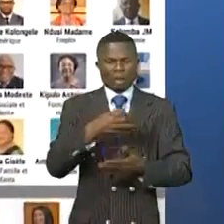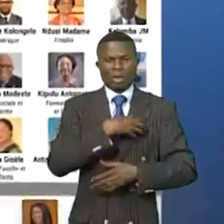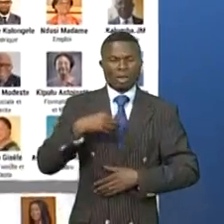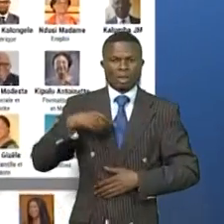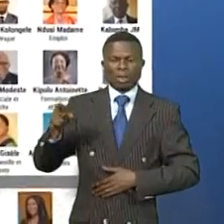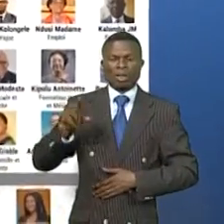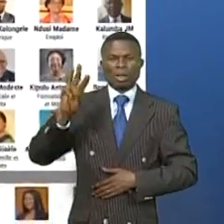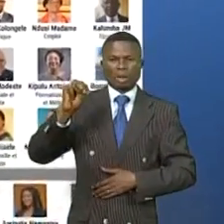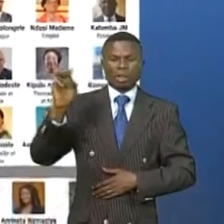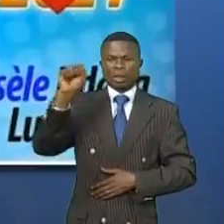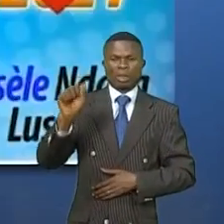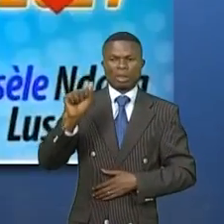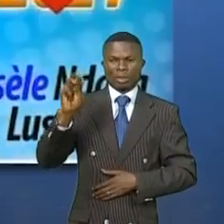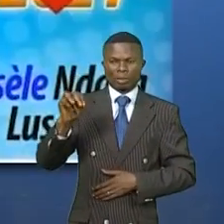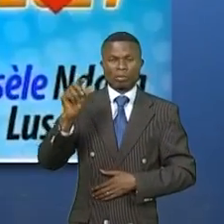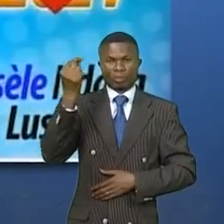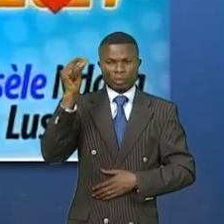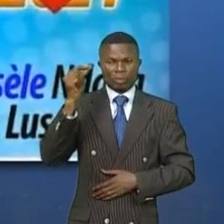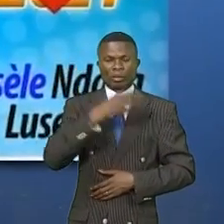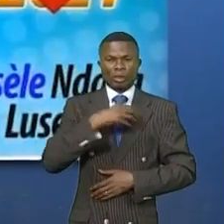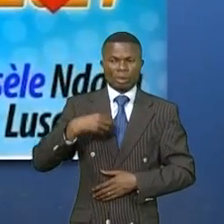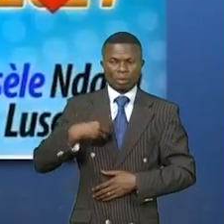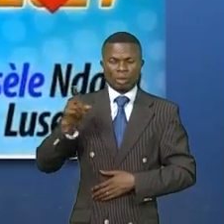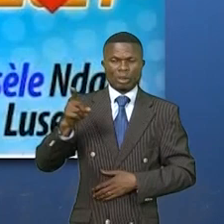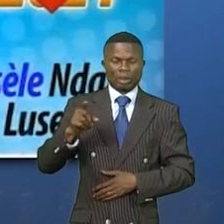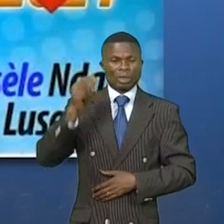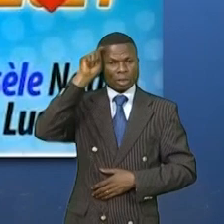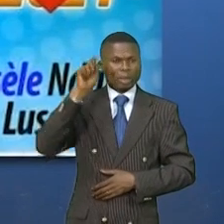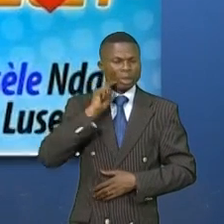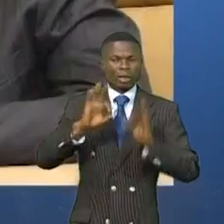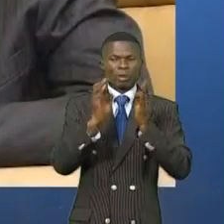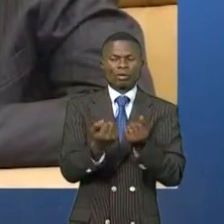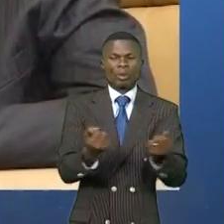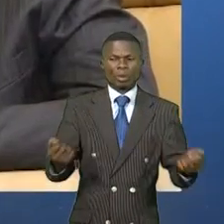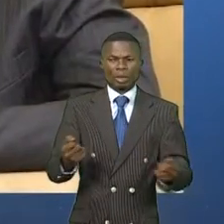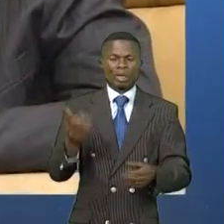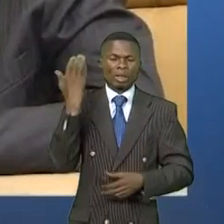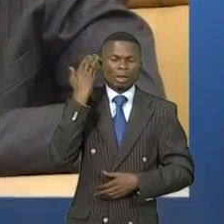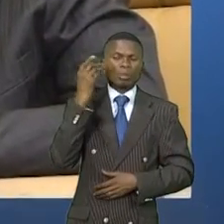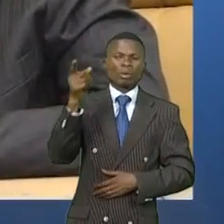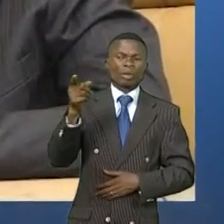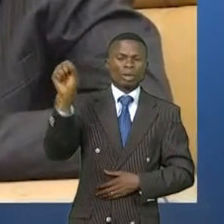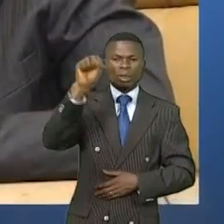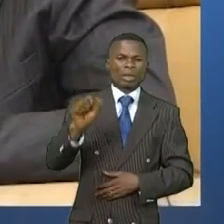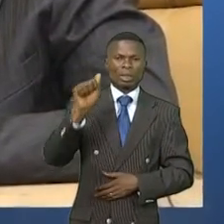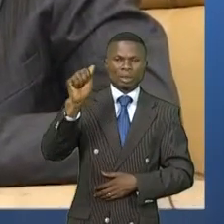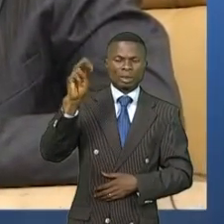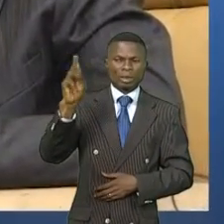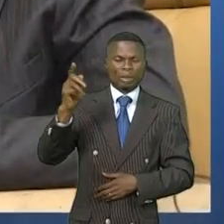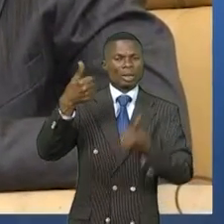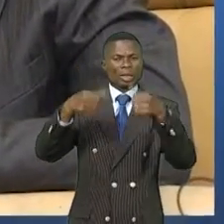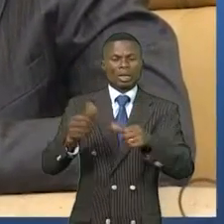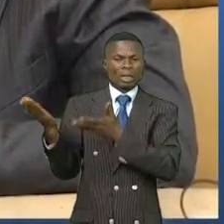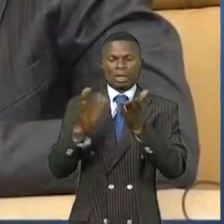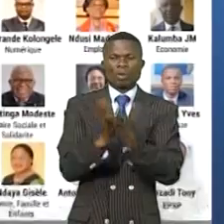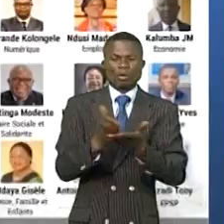Samba arrive aux mines et Gisèle Ndaya aux genres, famille et enfants. Molendo Sakombi conserve son portefeuille aux